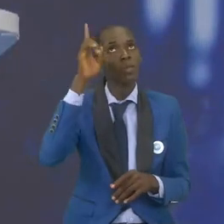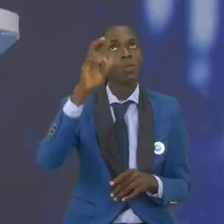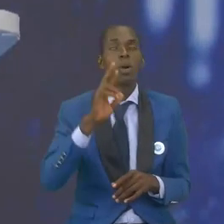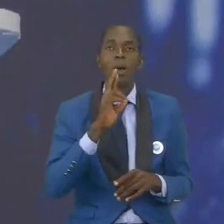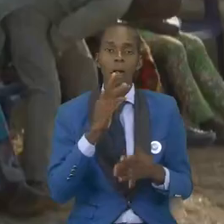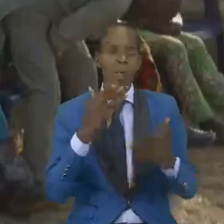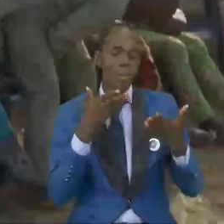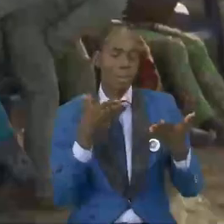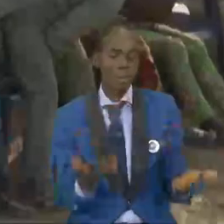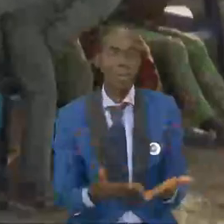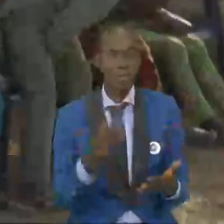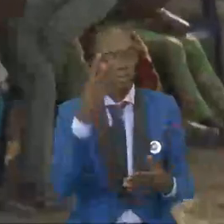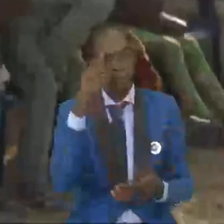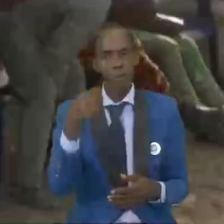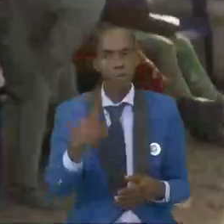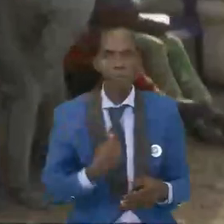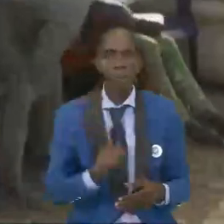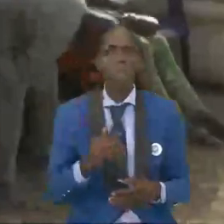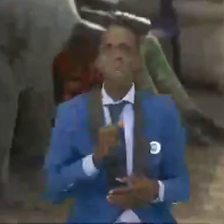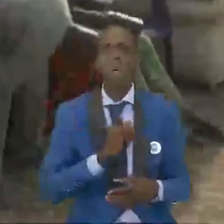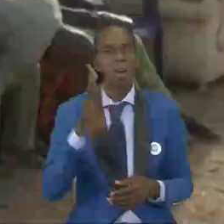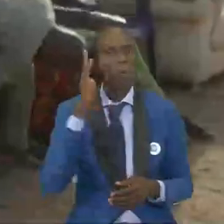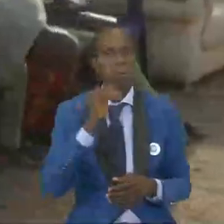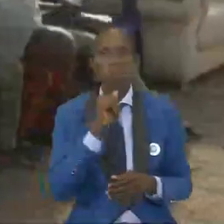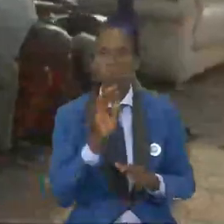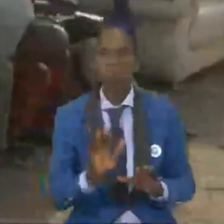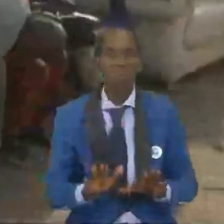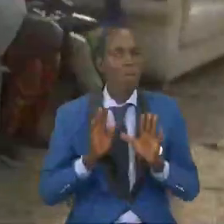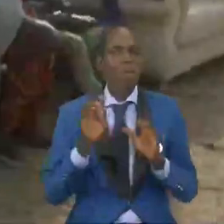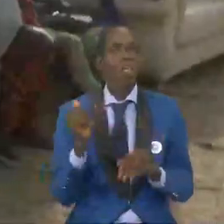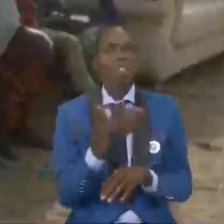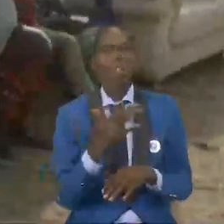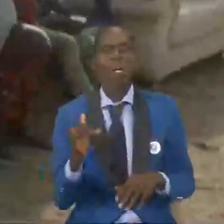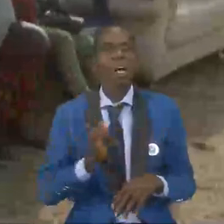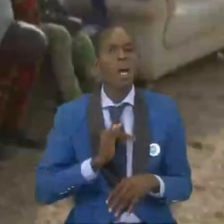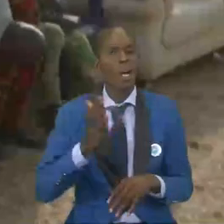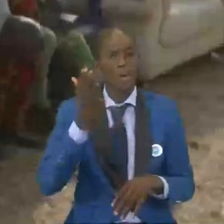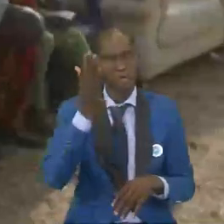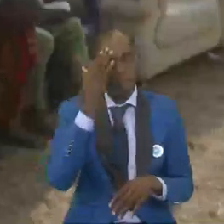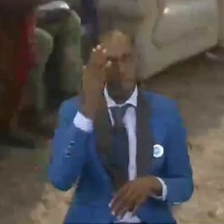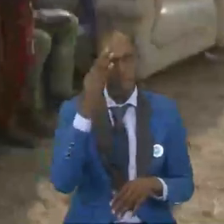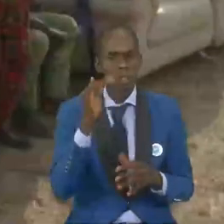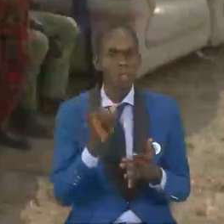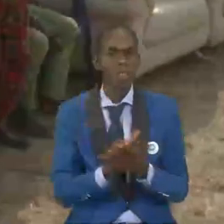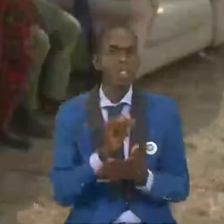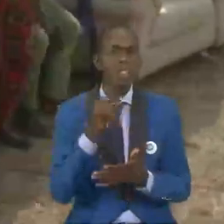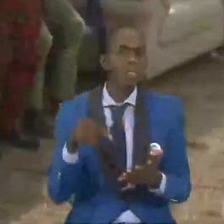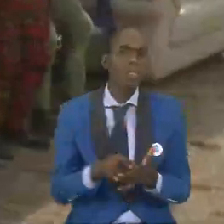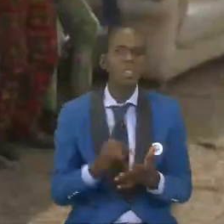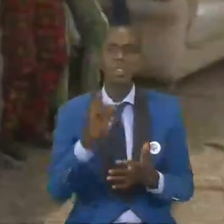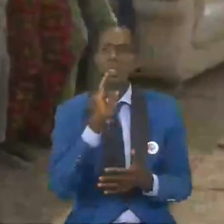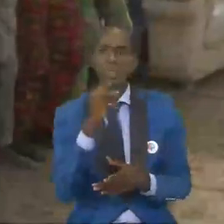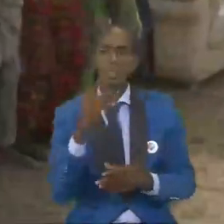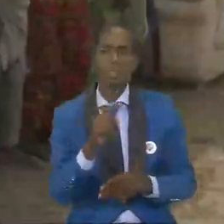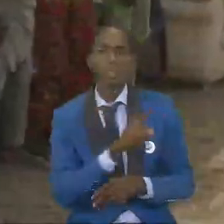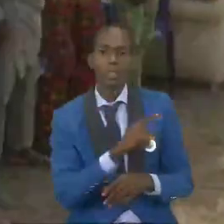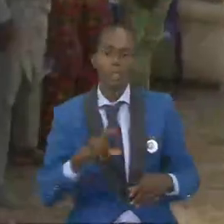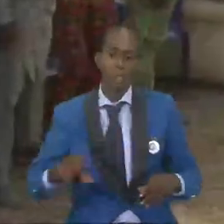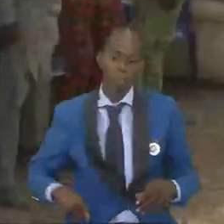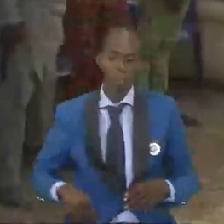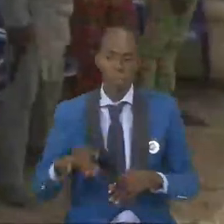alors et parle au Seigneur. Seigneur, je sais que tu es là. Tu es là pour moi. Et je ne craindrai plus rien. Je